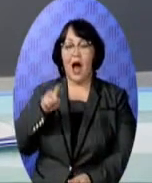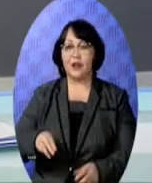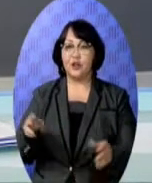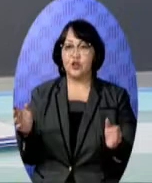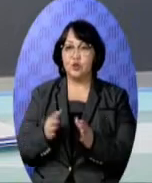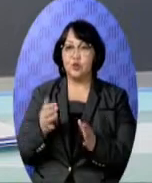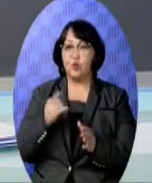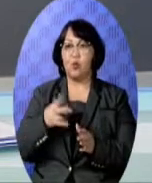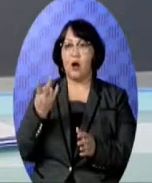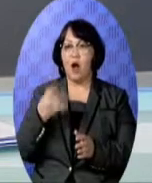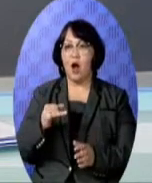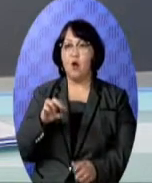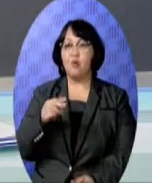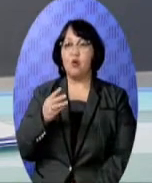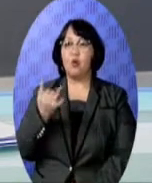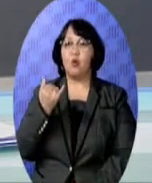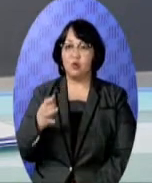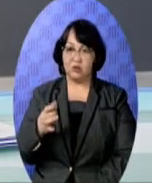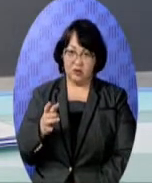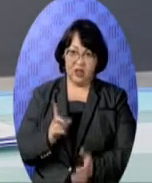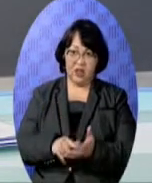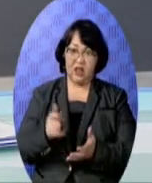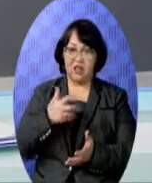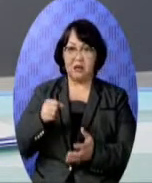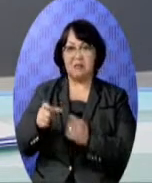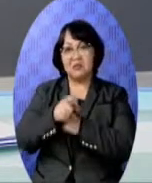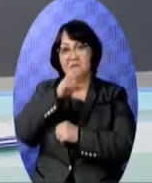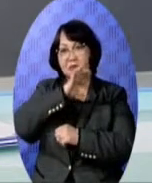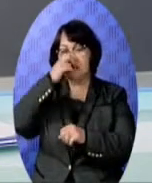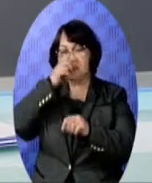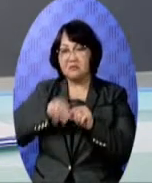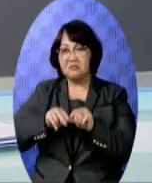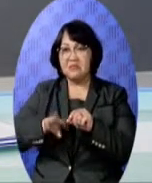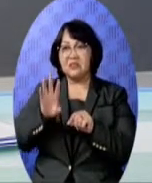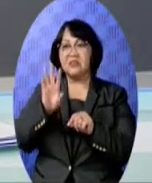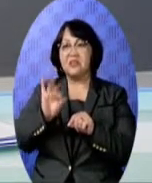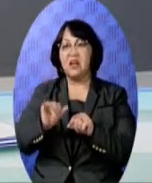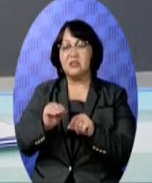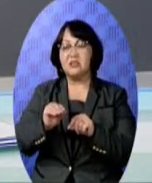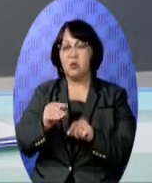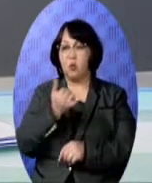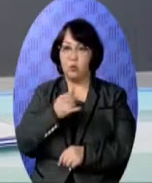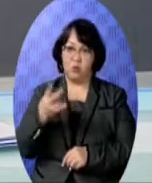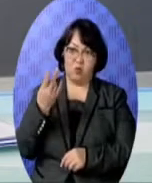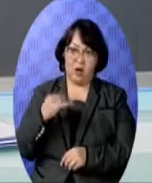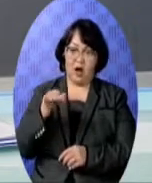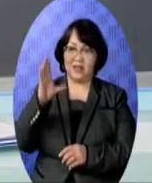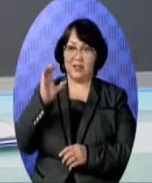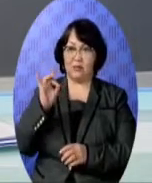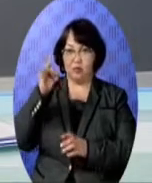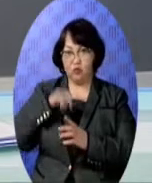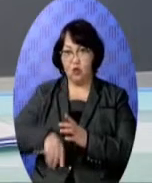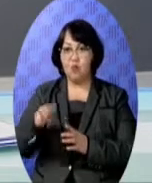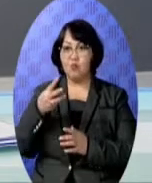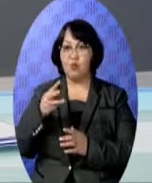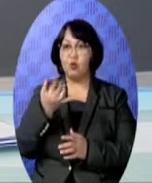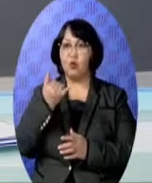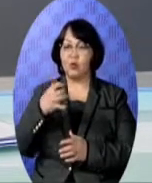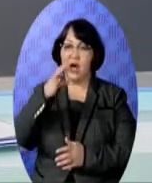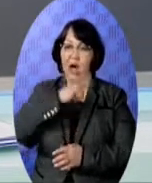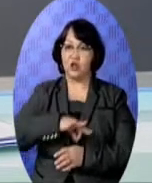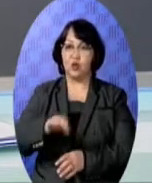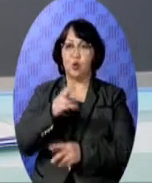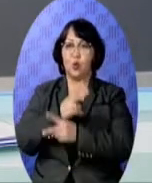усны хэрэглийг мэрэгжлийн байгууллагууд хэрхэн хянаж байгааг тодруулсан юм а. За учир нь уулуурхаан салбарт мөнгө ус ашиглахыг хууль журмаараа хоригласан ч